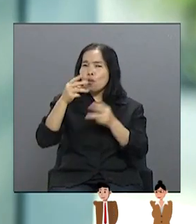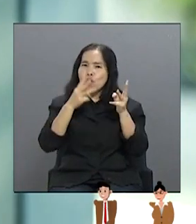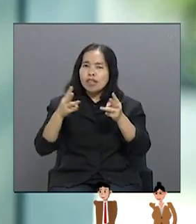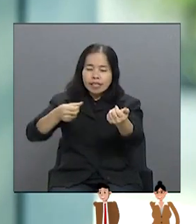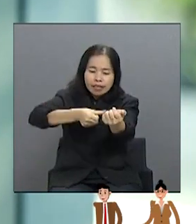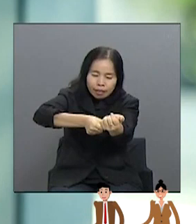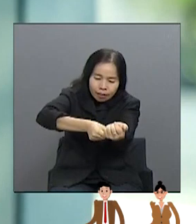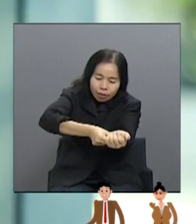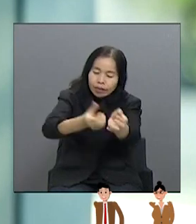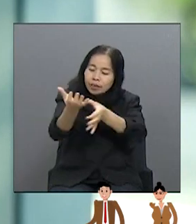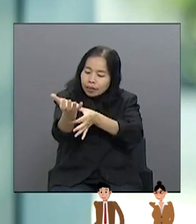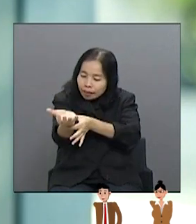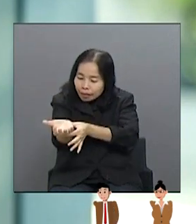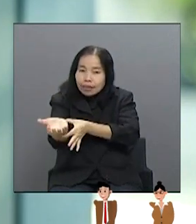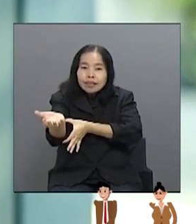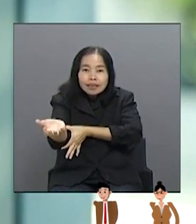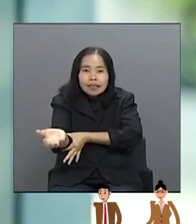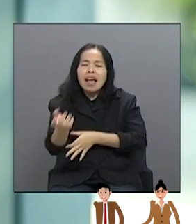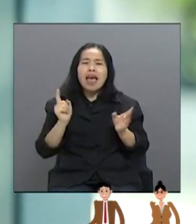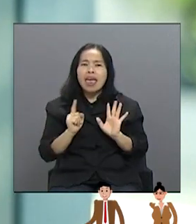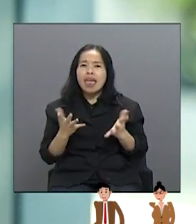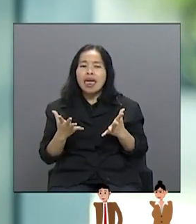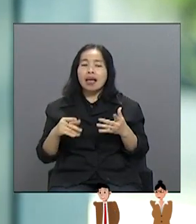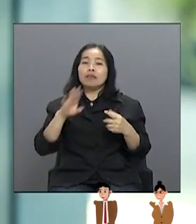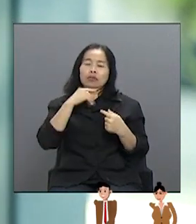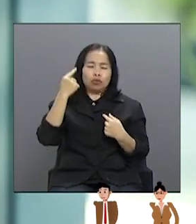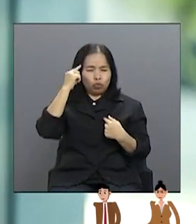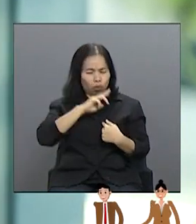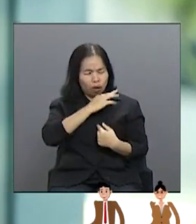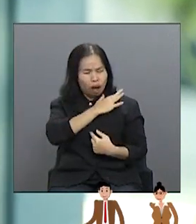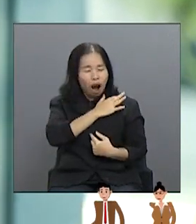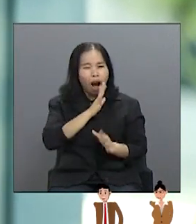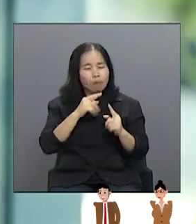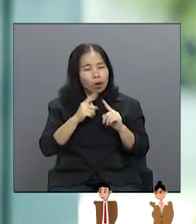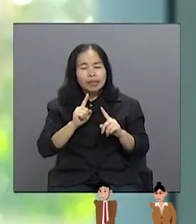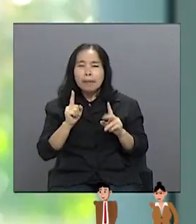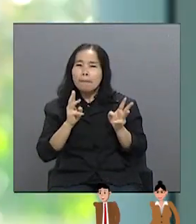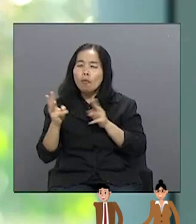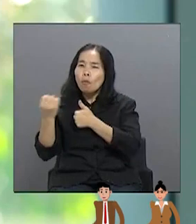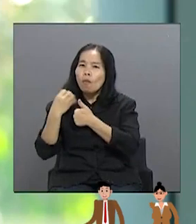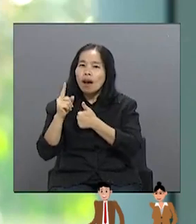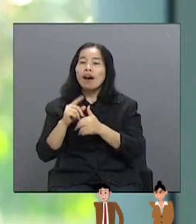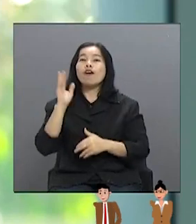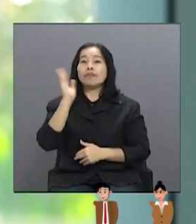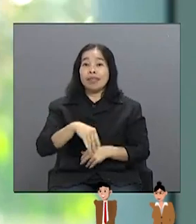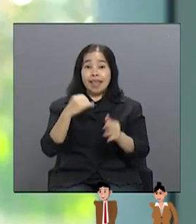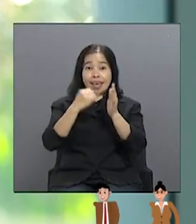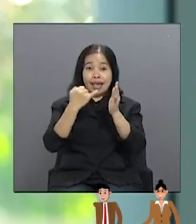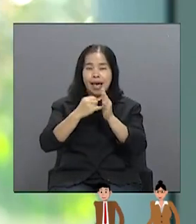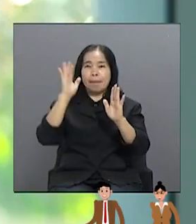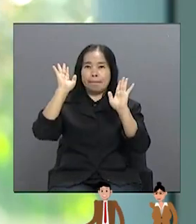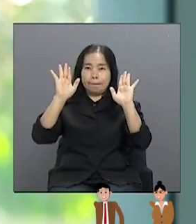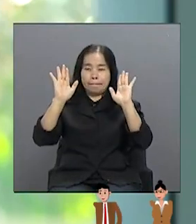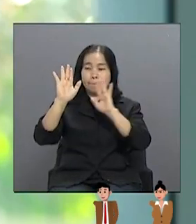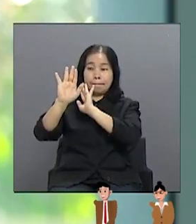ต่างๆดูเนา ะ ว่าแบบวิธีการเช็คหรือสังเกตตัวเองมันต้องทำยังไงบ้าง ง่ายๆเลยค่ะเราเลือกมือส่วนใหญ่เ